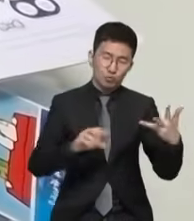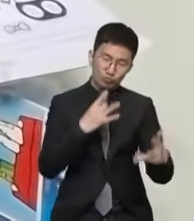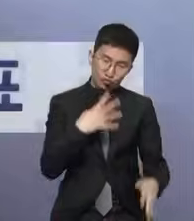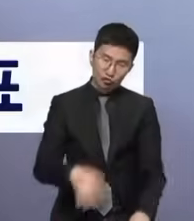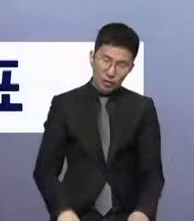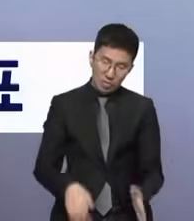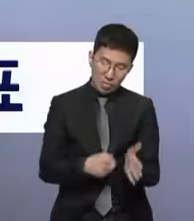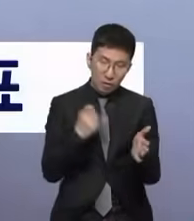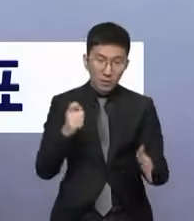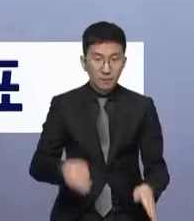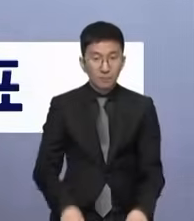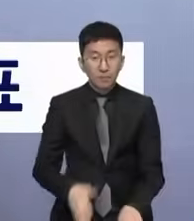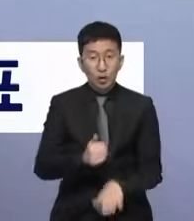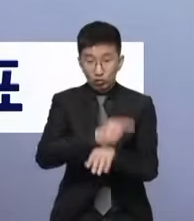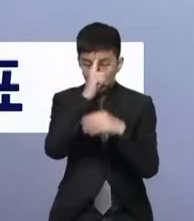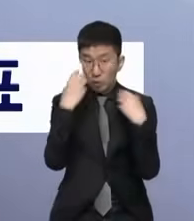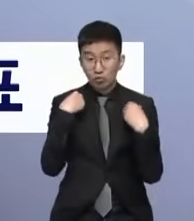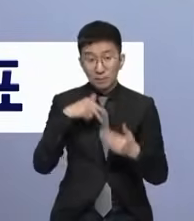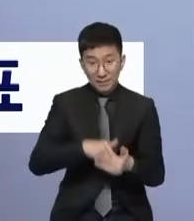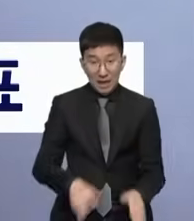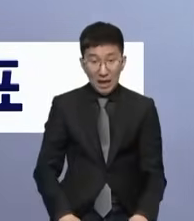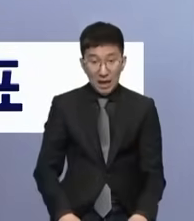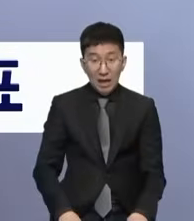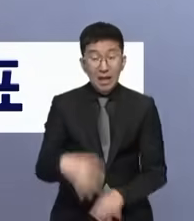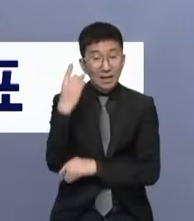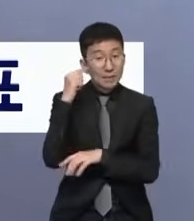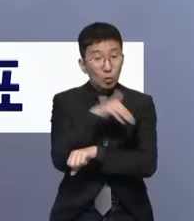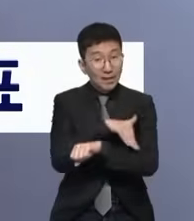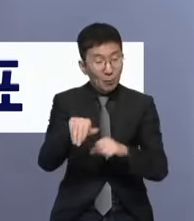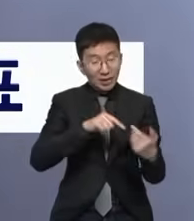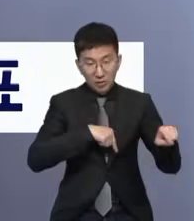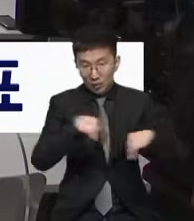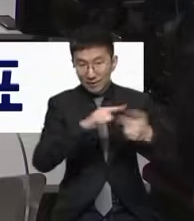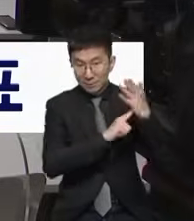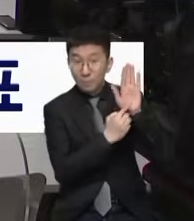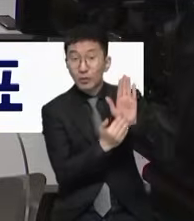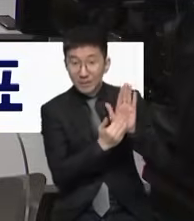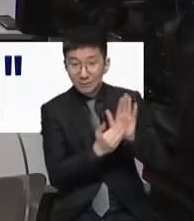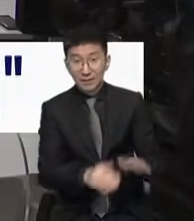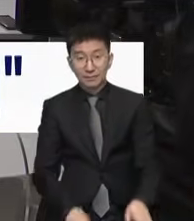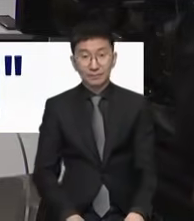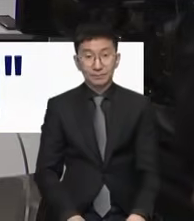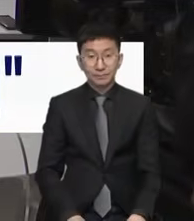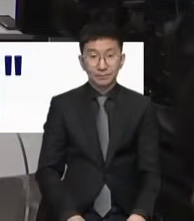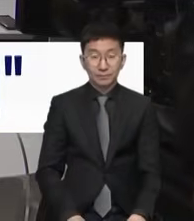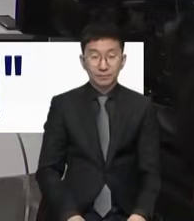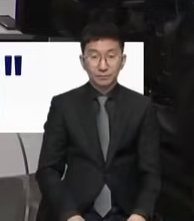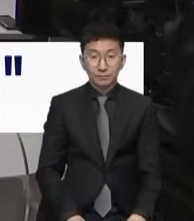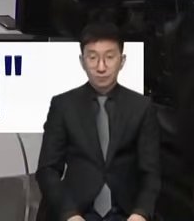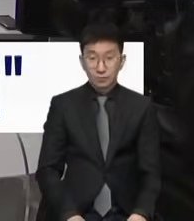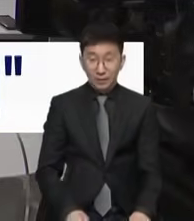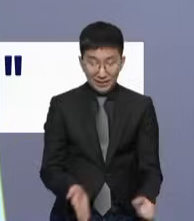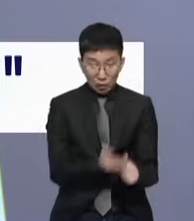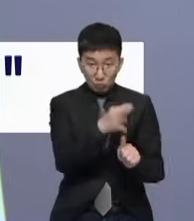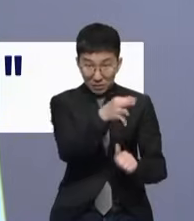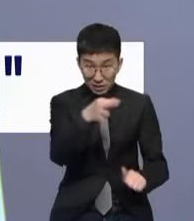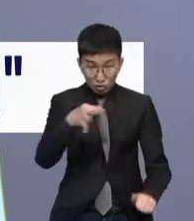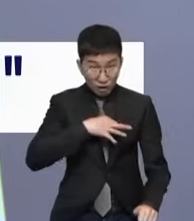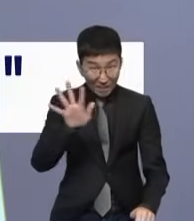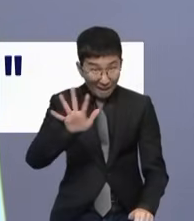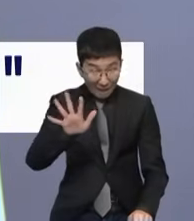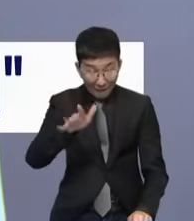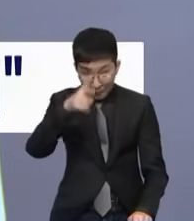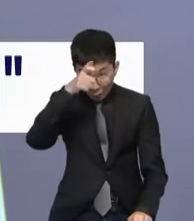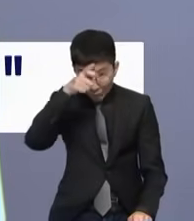정부가 처음으로 한부모 가구의 생활안정기본계획을 마련해 발표했습니다. 양육비를 고의로 주지 않으면 법원의